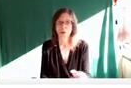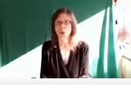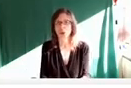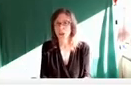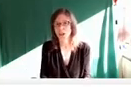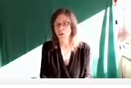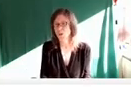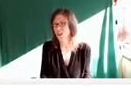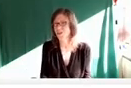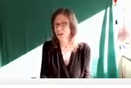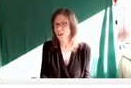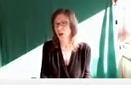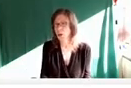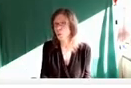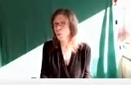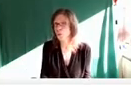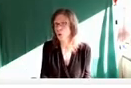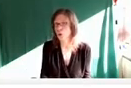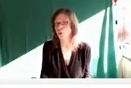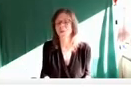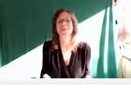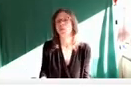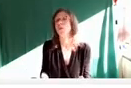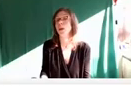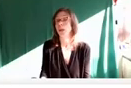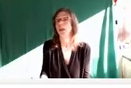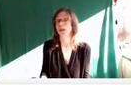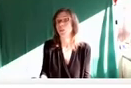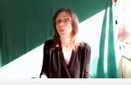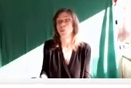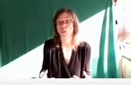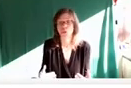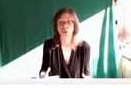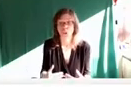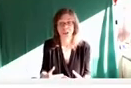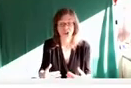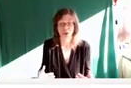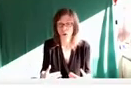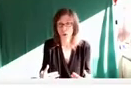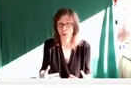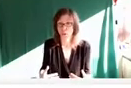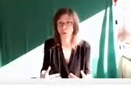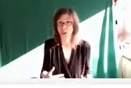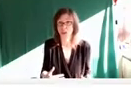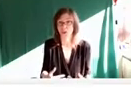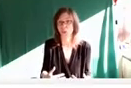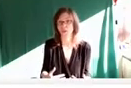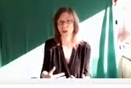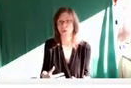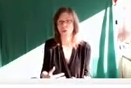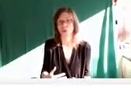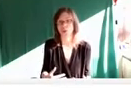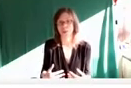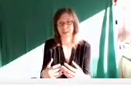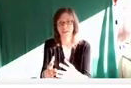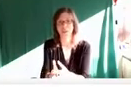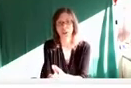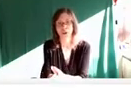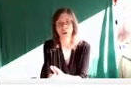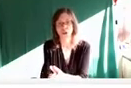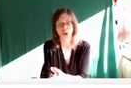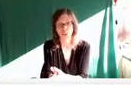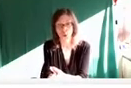Mettre une base de données dans un CV, ce n'est pas encore beaucoup reconnu, mais ça devrait l'être. Puis le but, c'est justement de changer la culture scientifique pour faire en sorte que votre